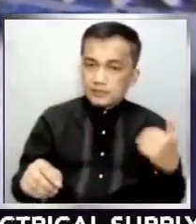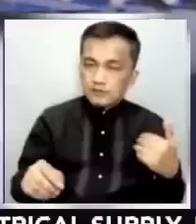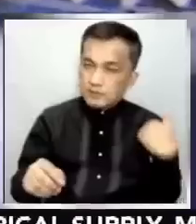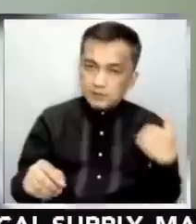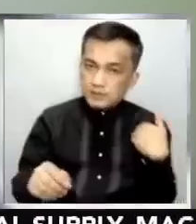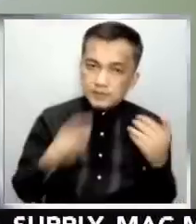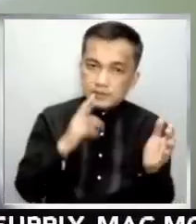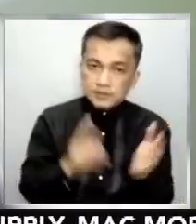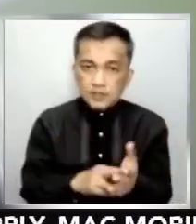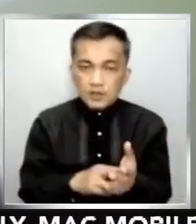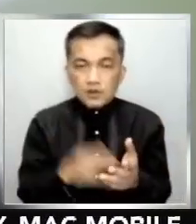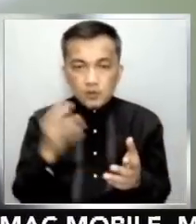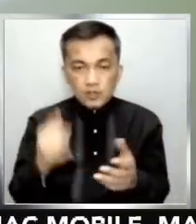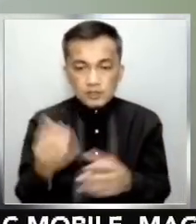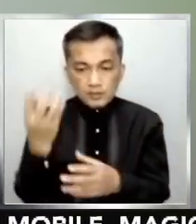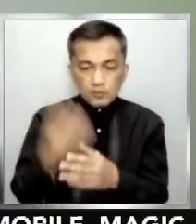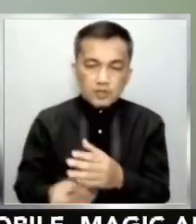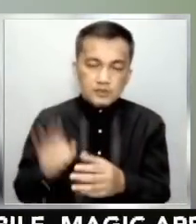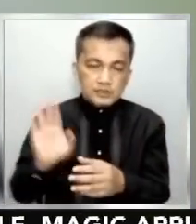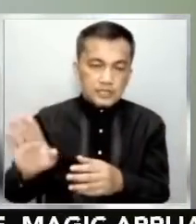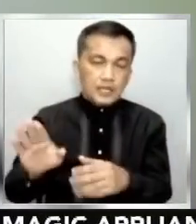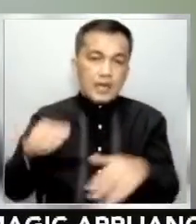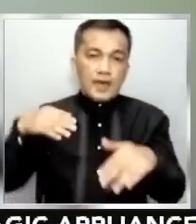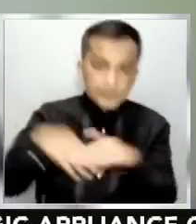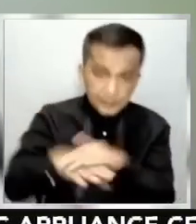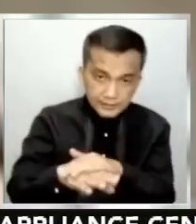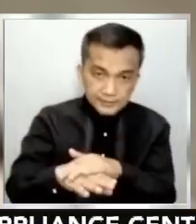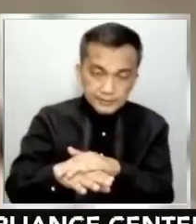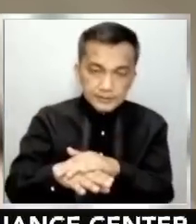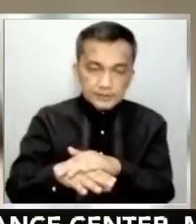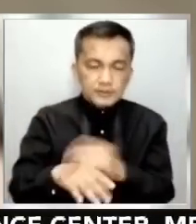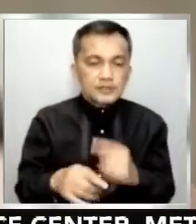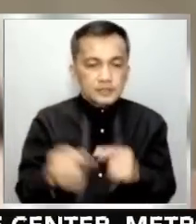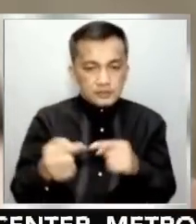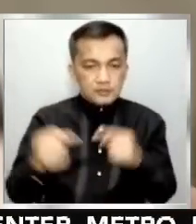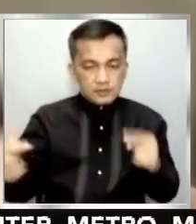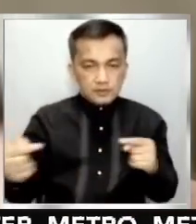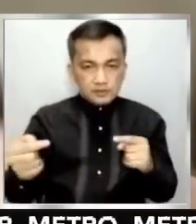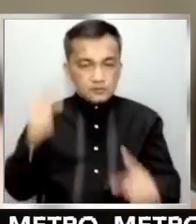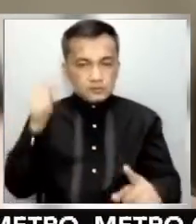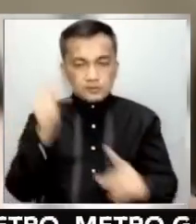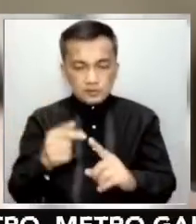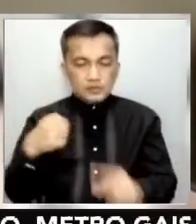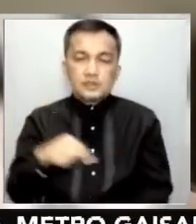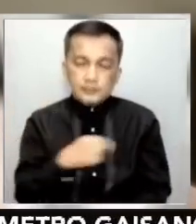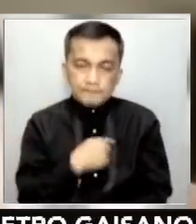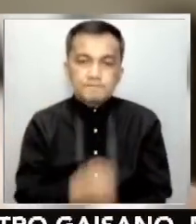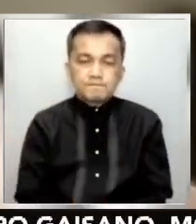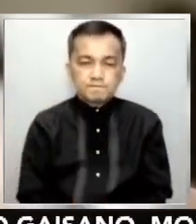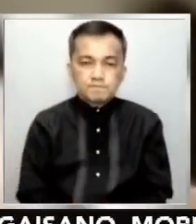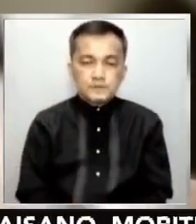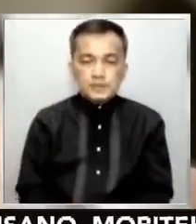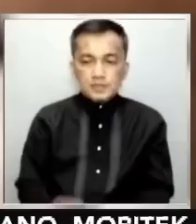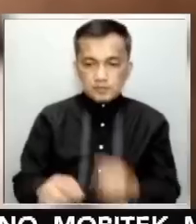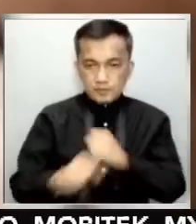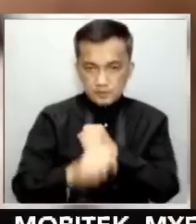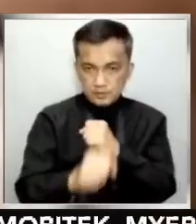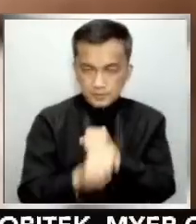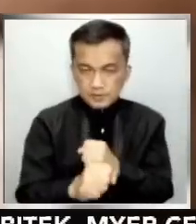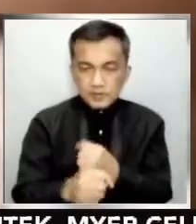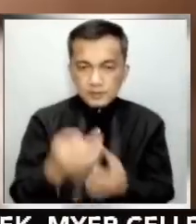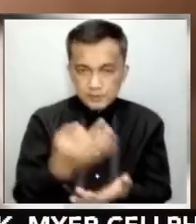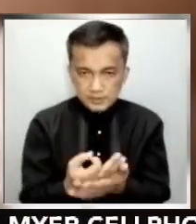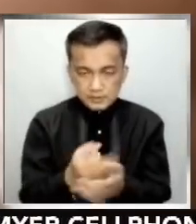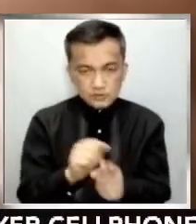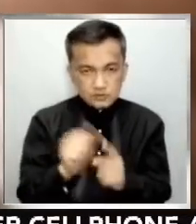dahil mawawalan sila ng access at taliwas ang layunin natin yon sa pag-promote ng financial at social